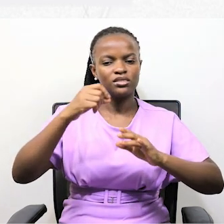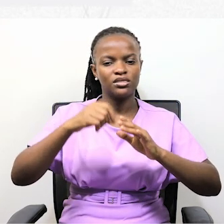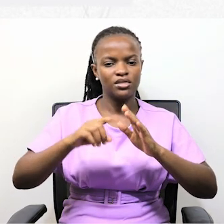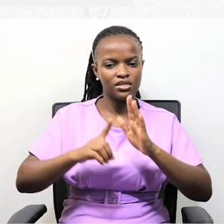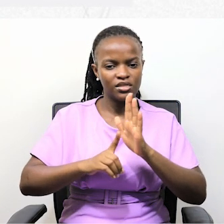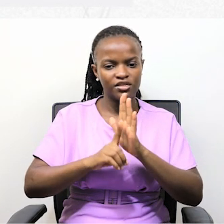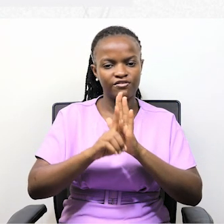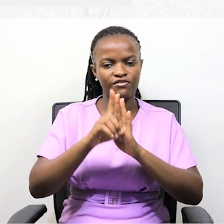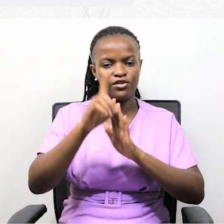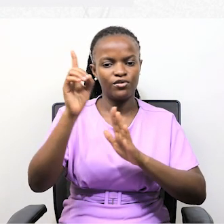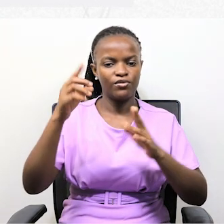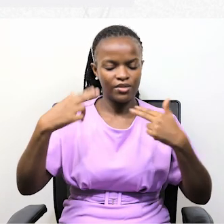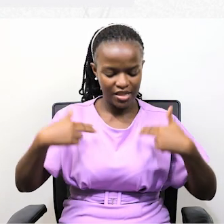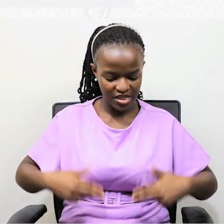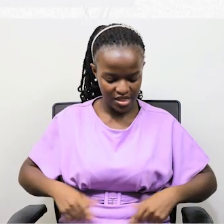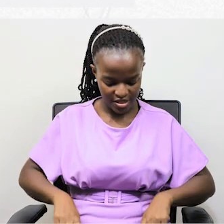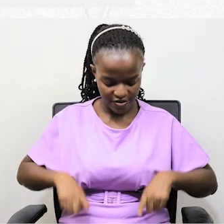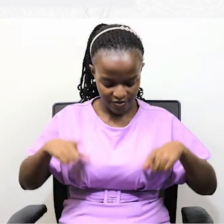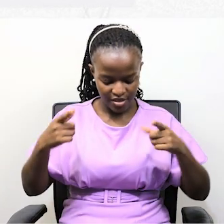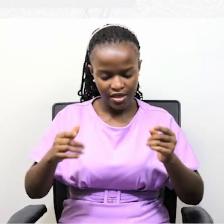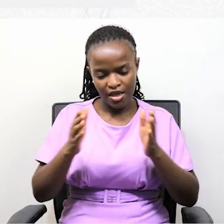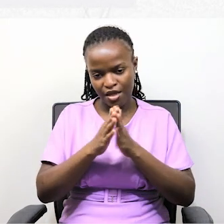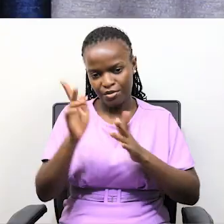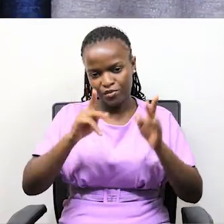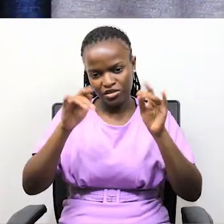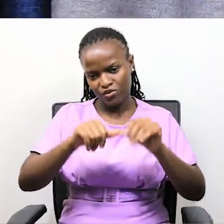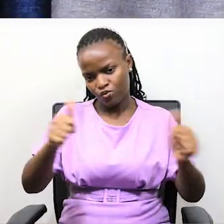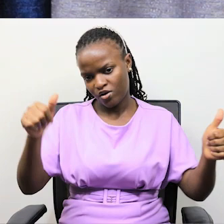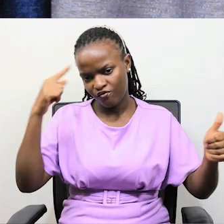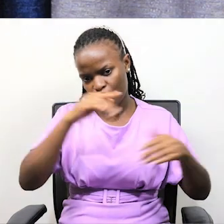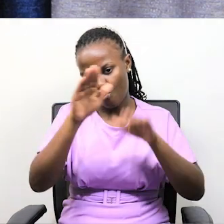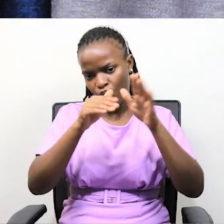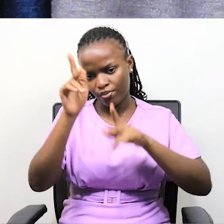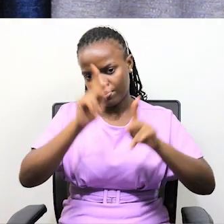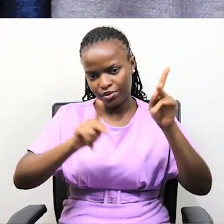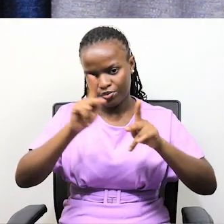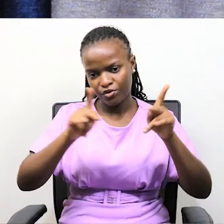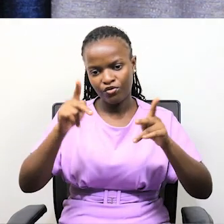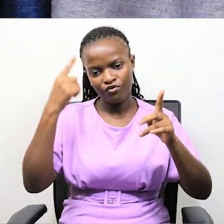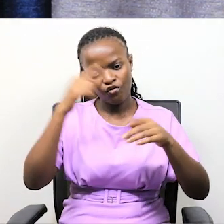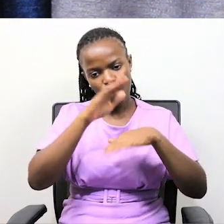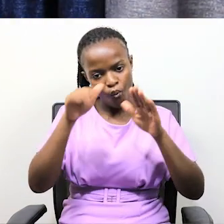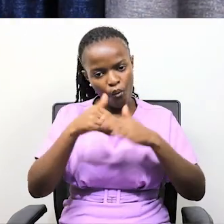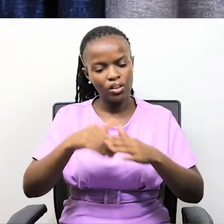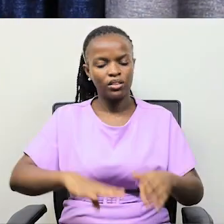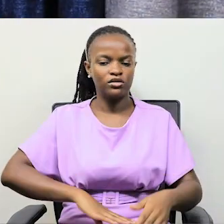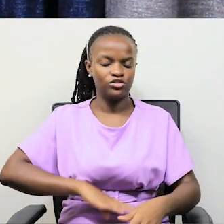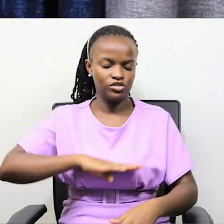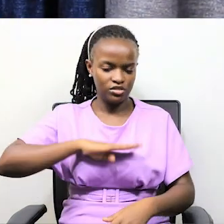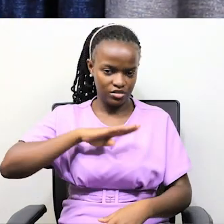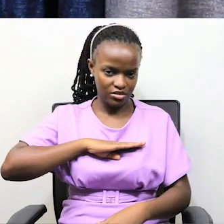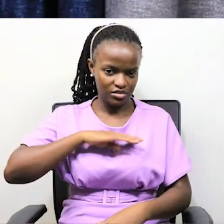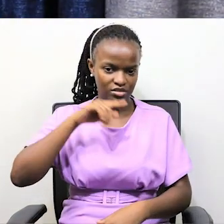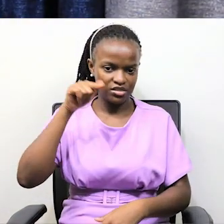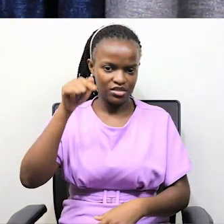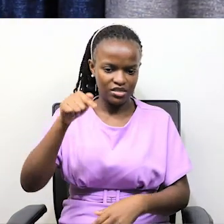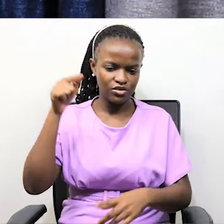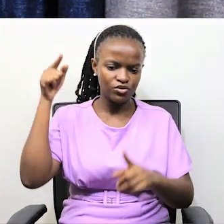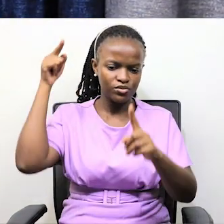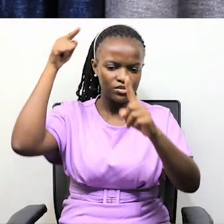vie saine et le bien-être de toutes les personnes, quel que soit leur âge. L'objectif